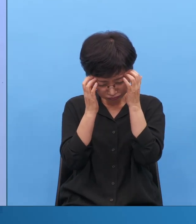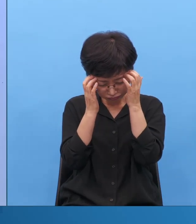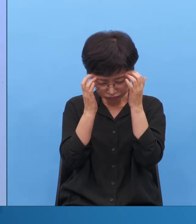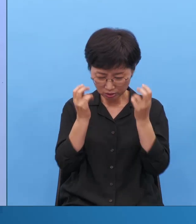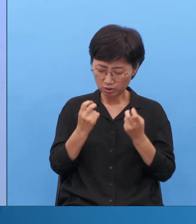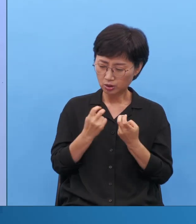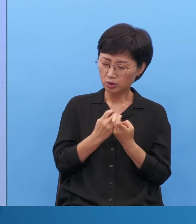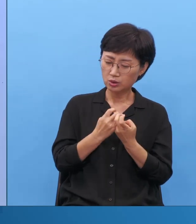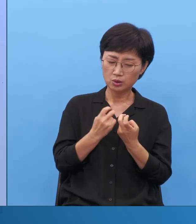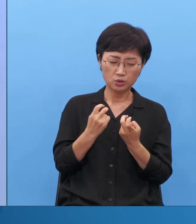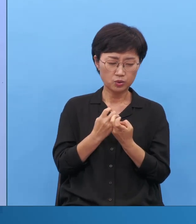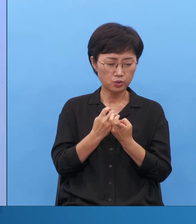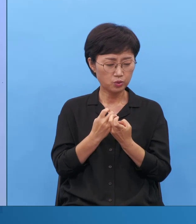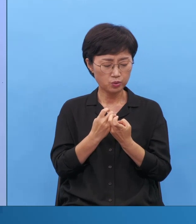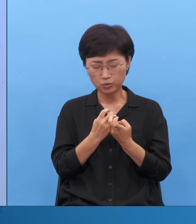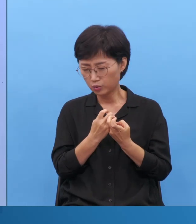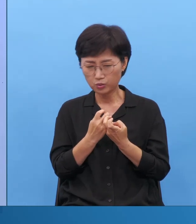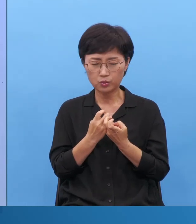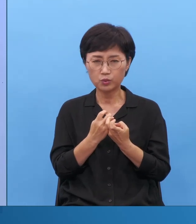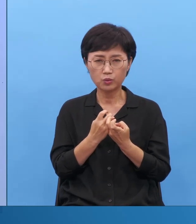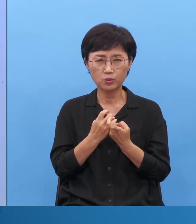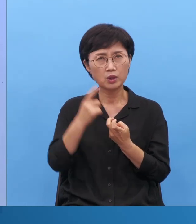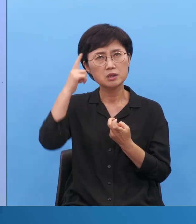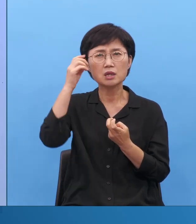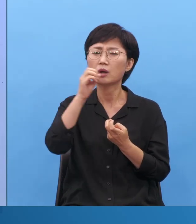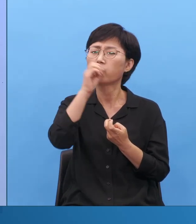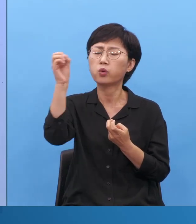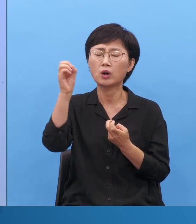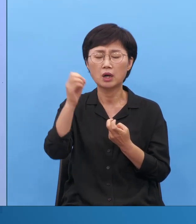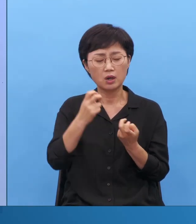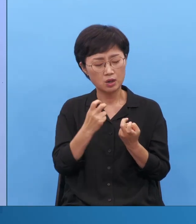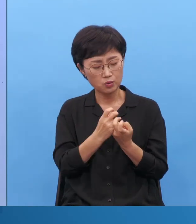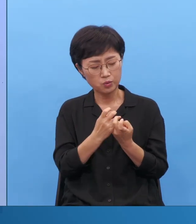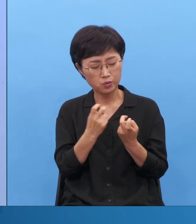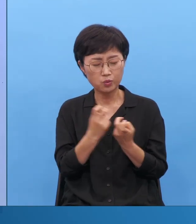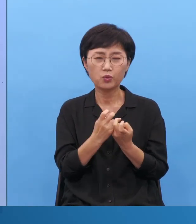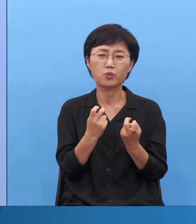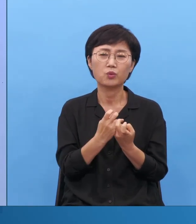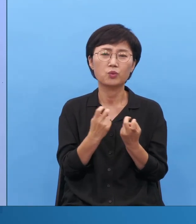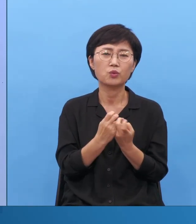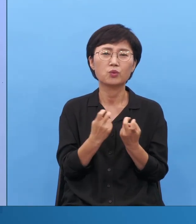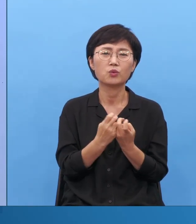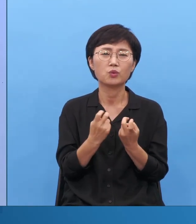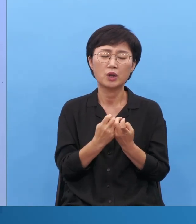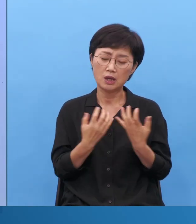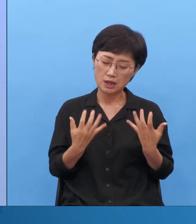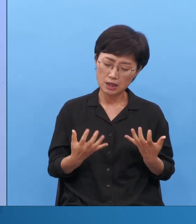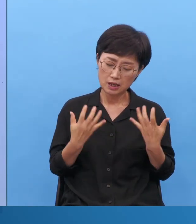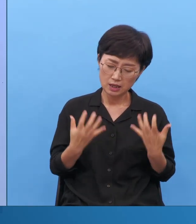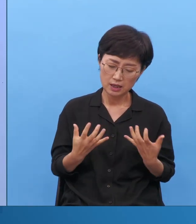모르겠더라고요. And because it was so difficult, I didn't know what to do. 그때 제가